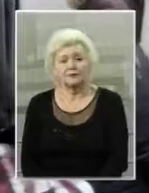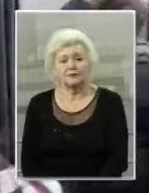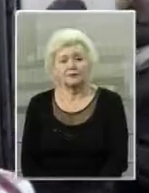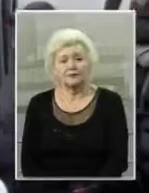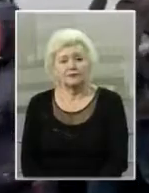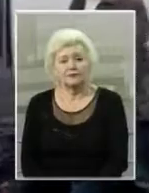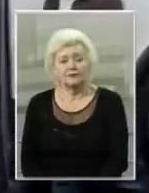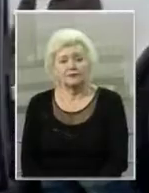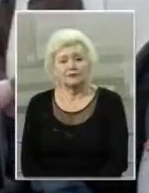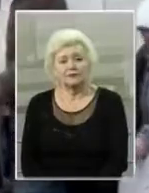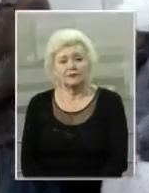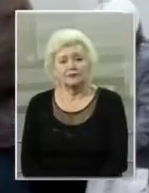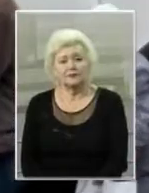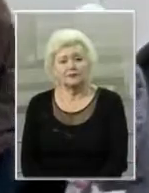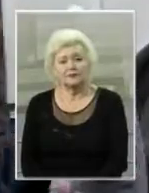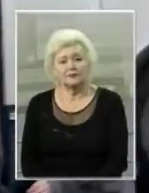чекаємо.